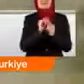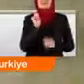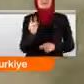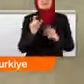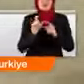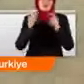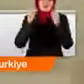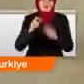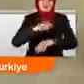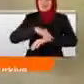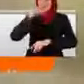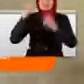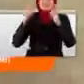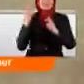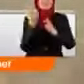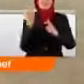alanda gezintiye çıkmıştır